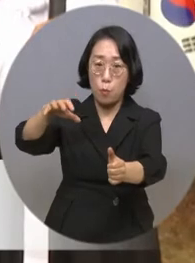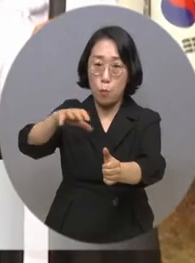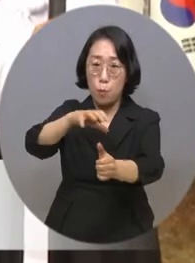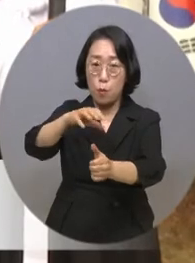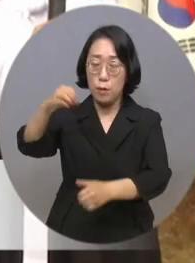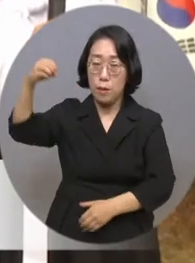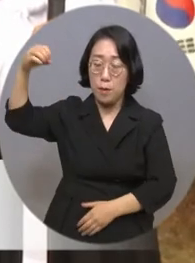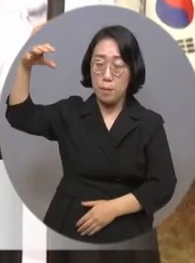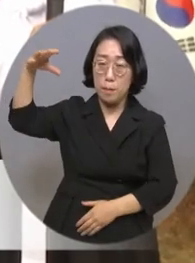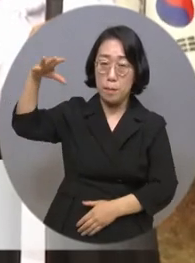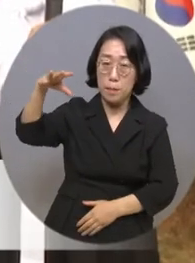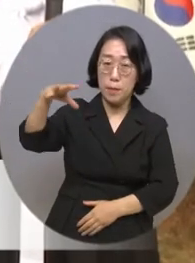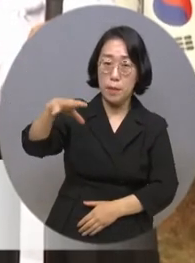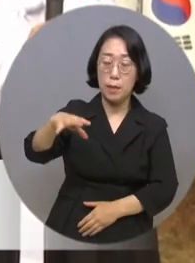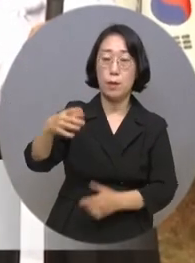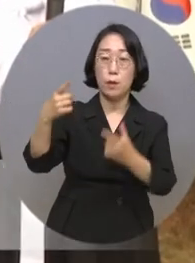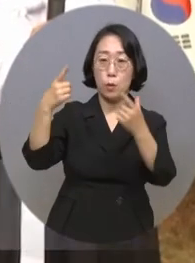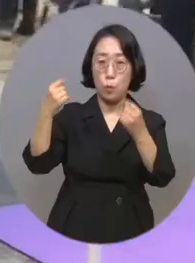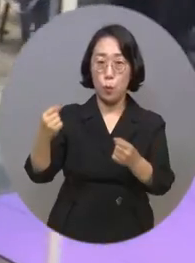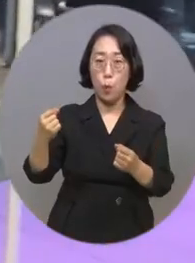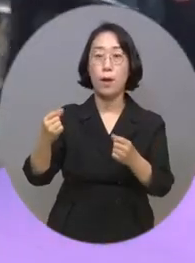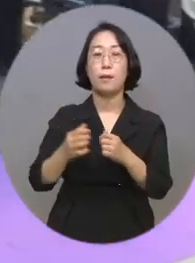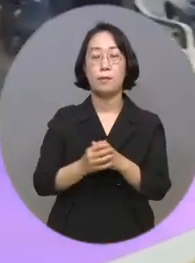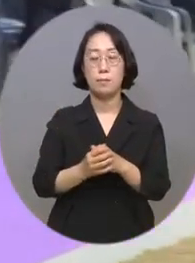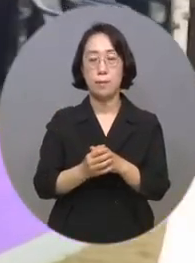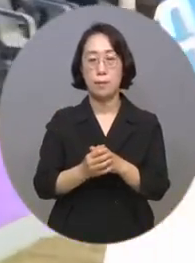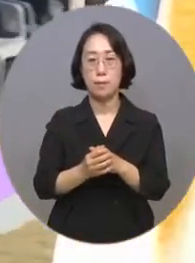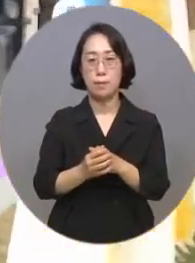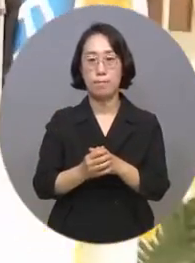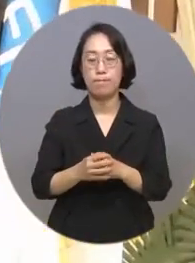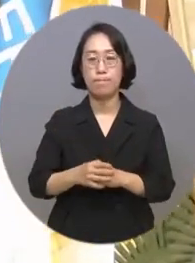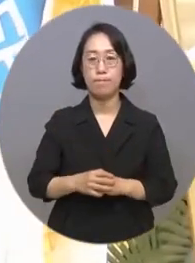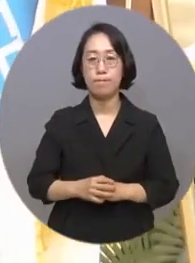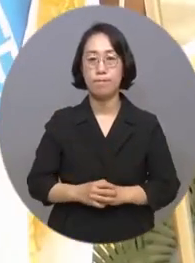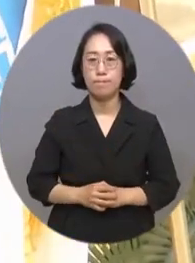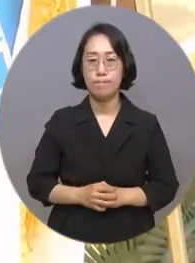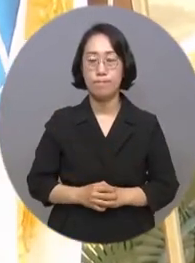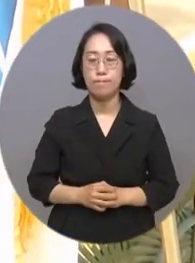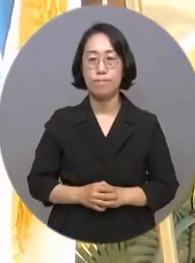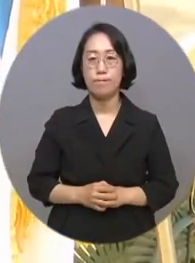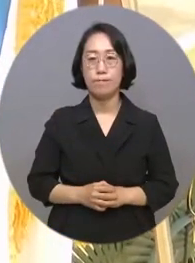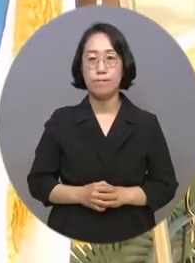우뚝 서 계십니다. 복지TV 뉴스 이준호 기자입니다.